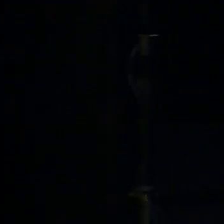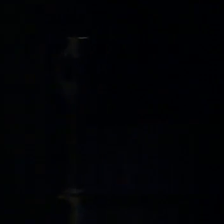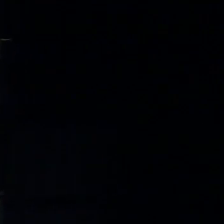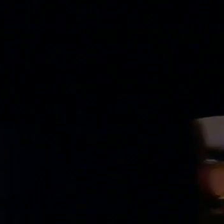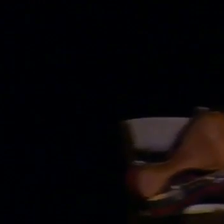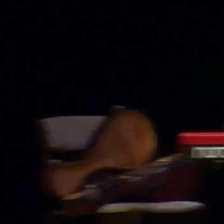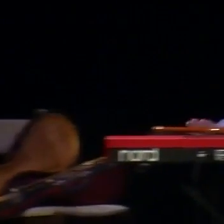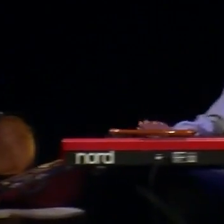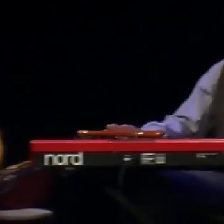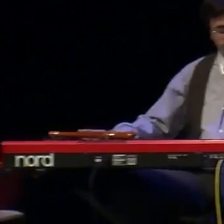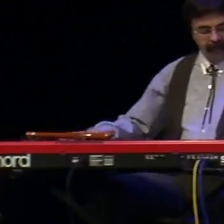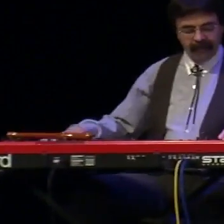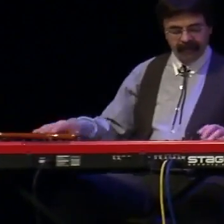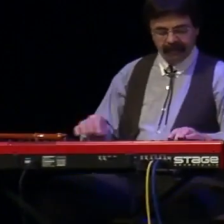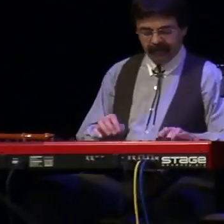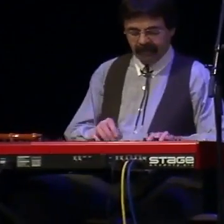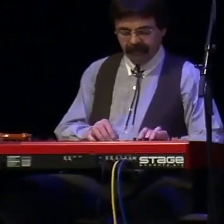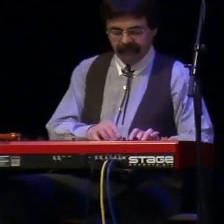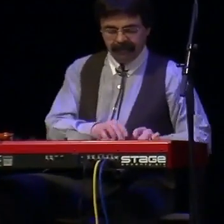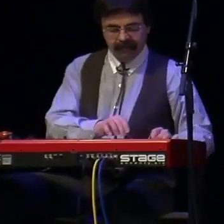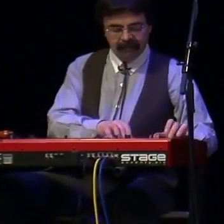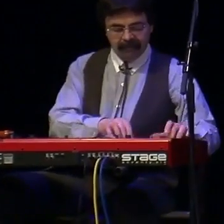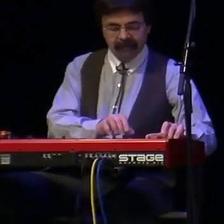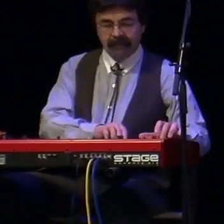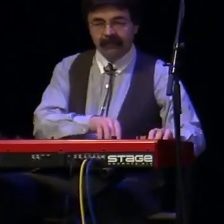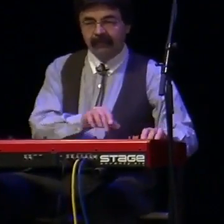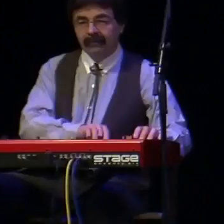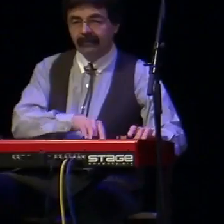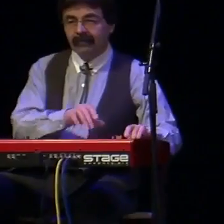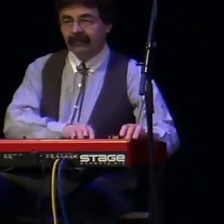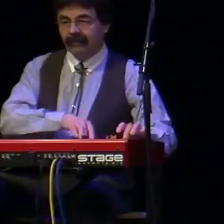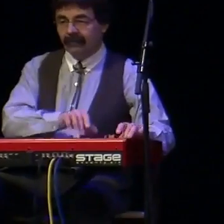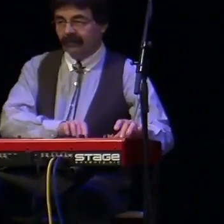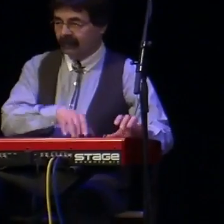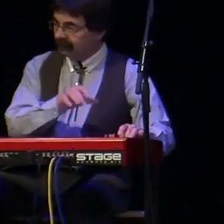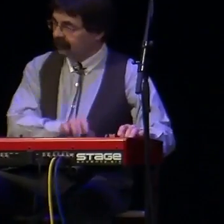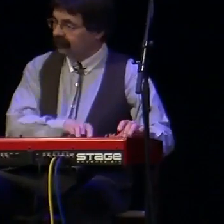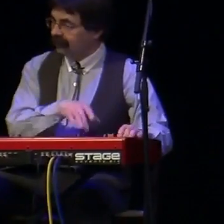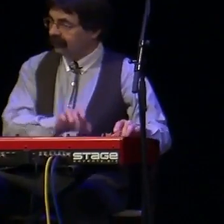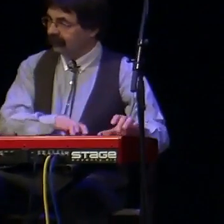Oh,